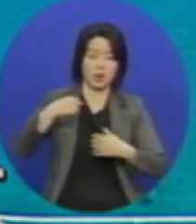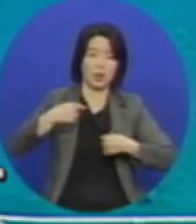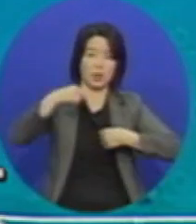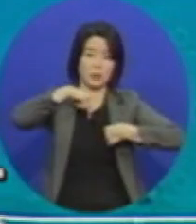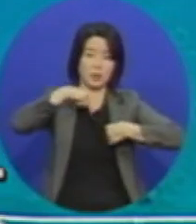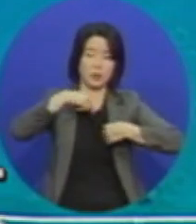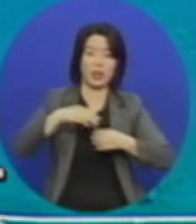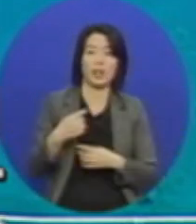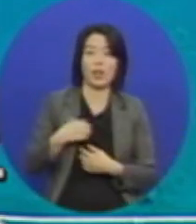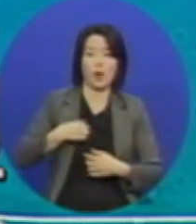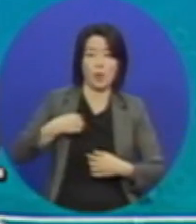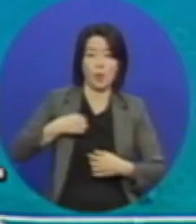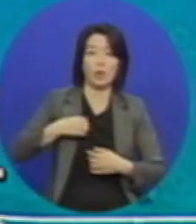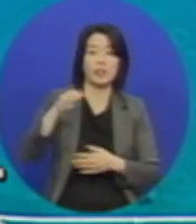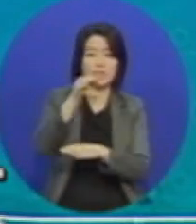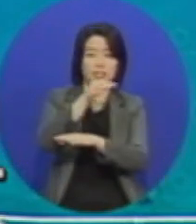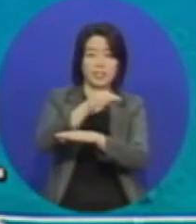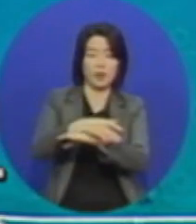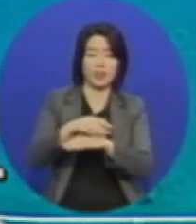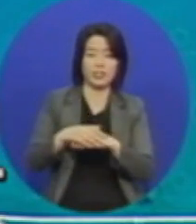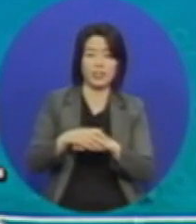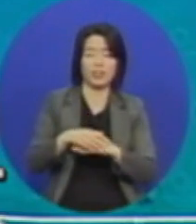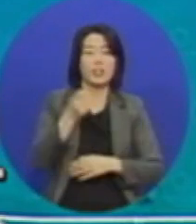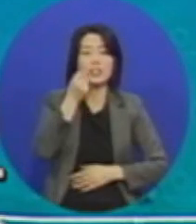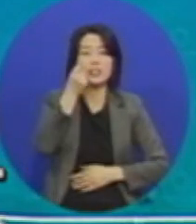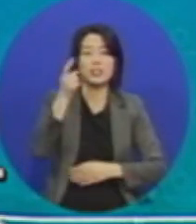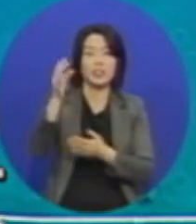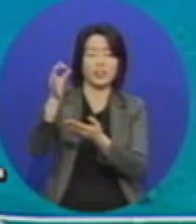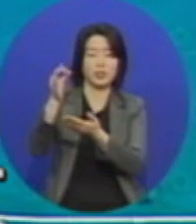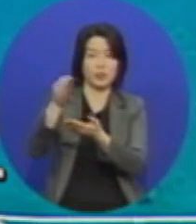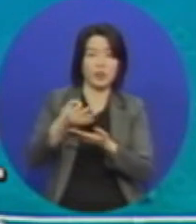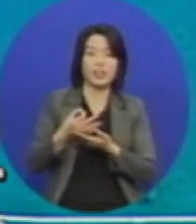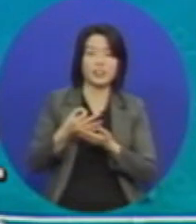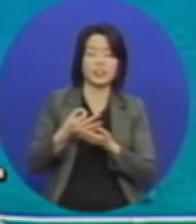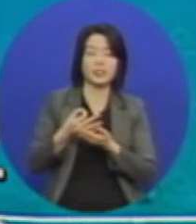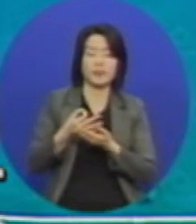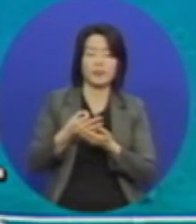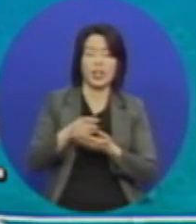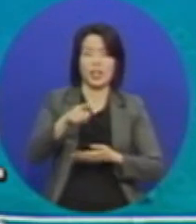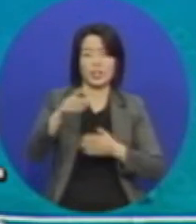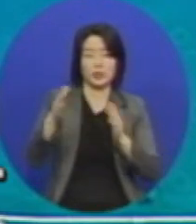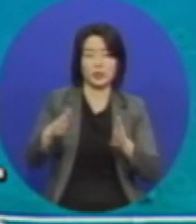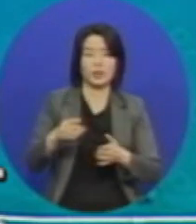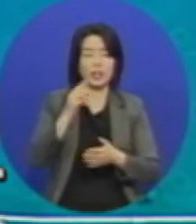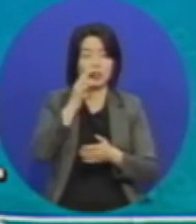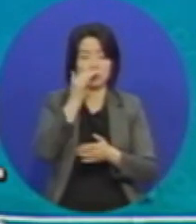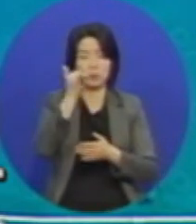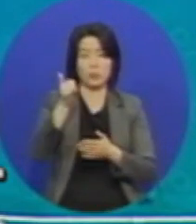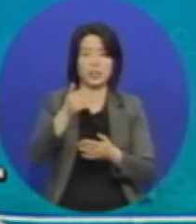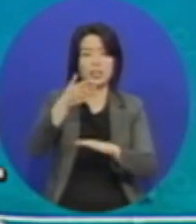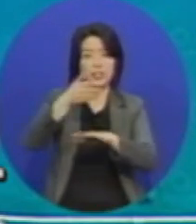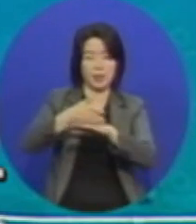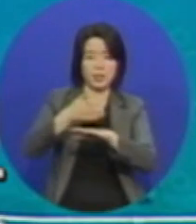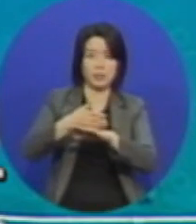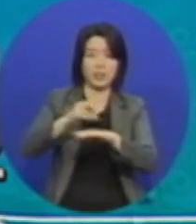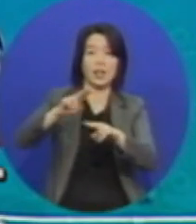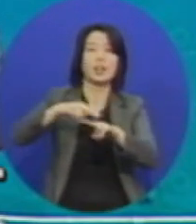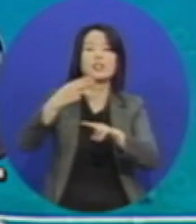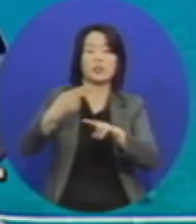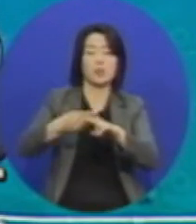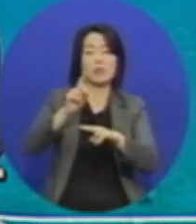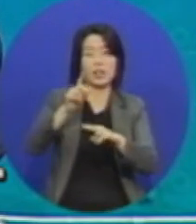와서 이거는 철 월급 받는데 부모님 그동안 너무 감사합니다 그래서 선물을 하나